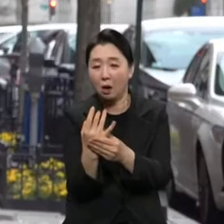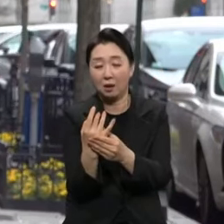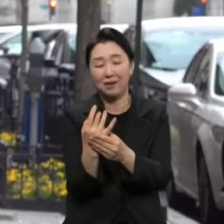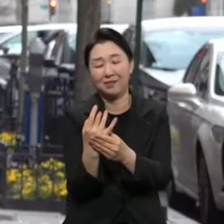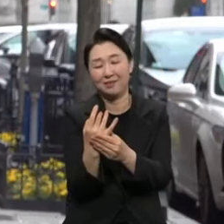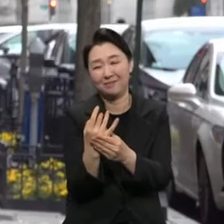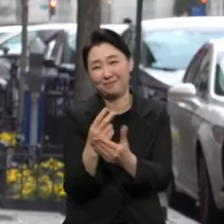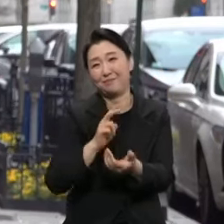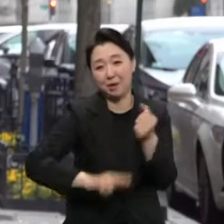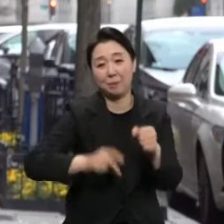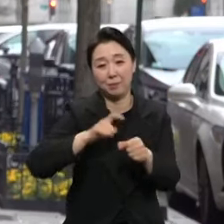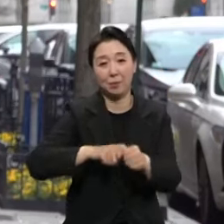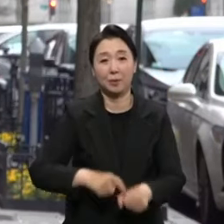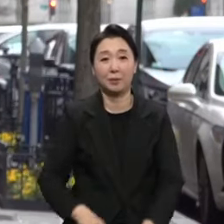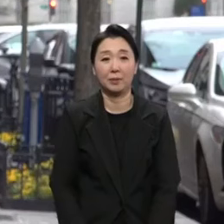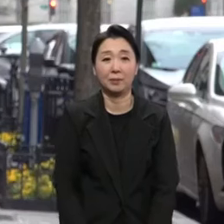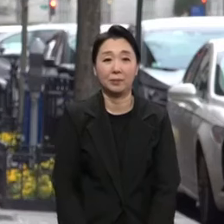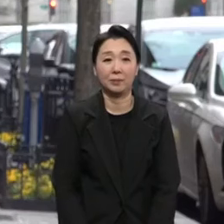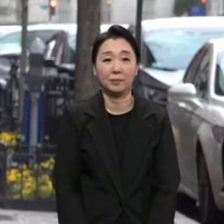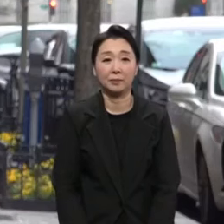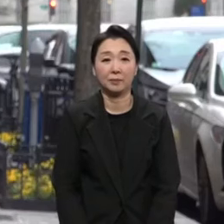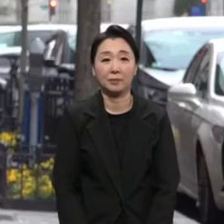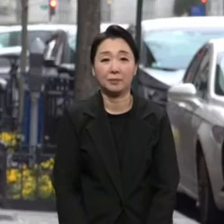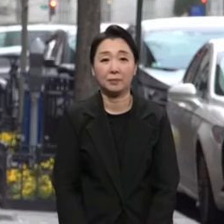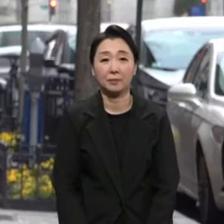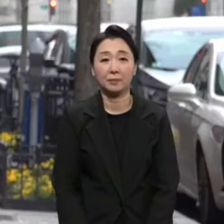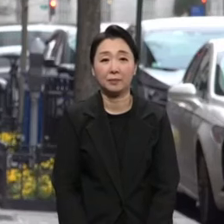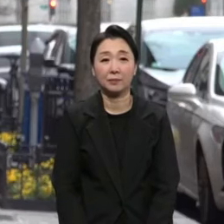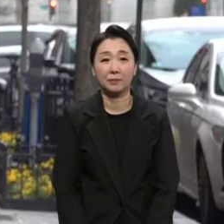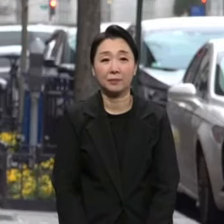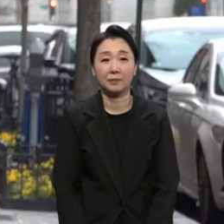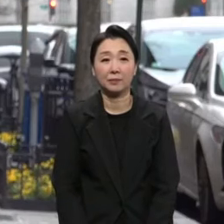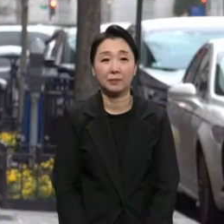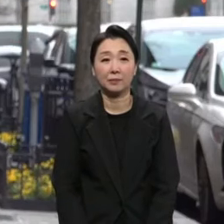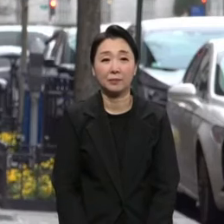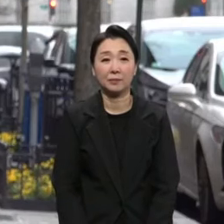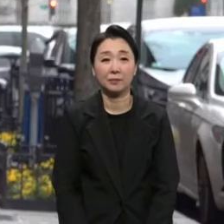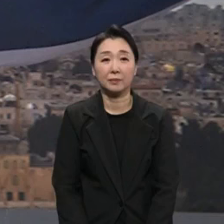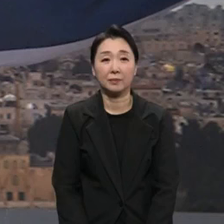거란 전망이 나옵니다. 워싱턴에서 JTBC 김필규입니다.